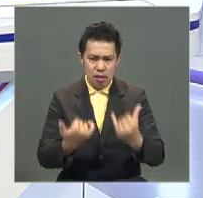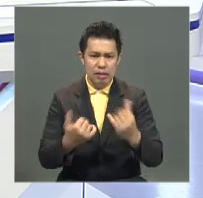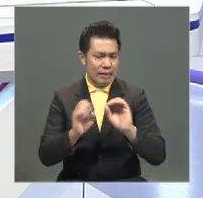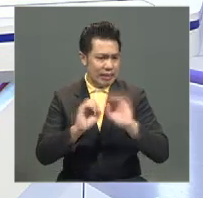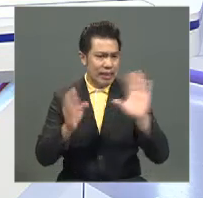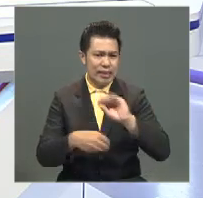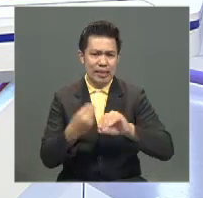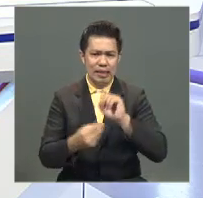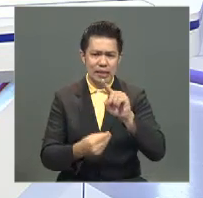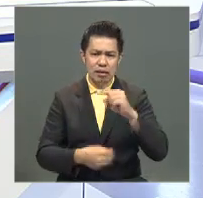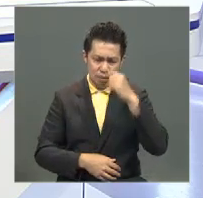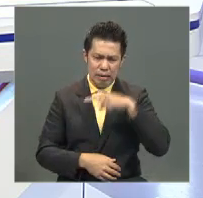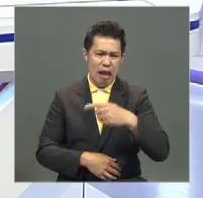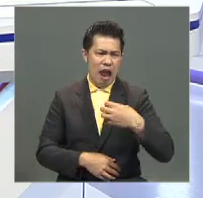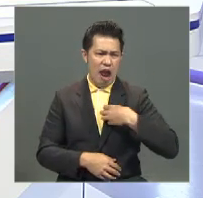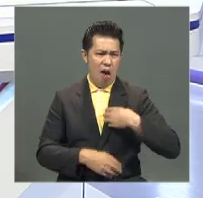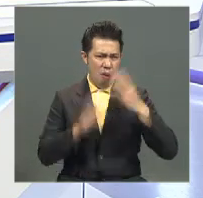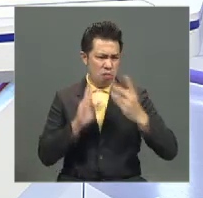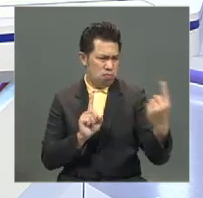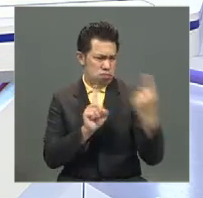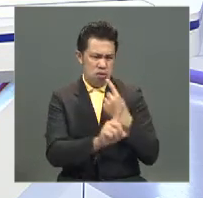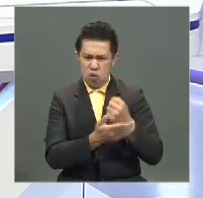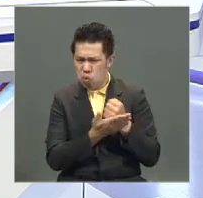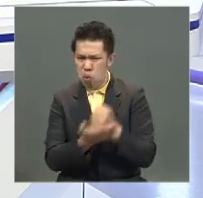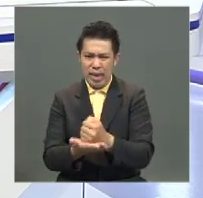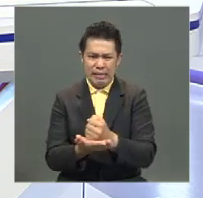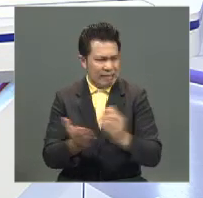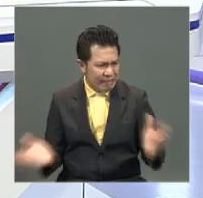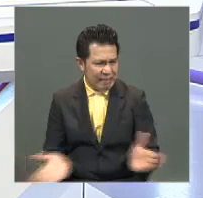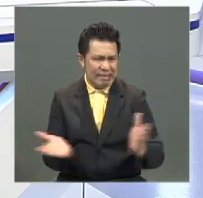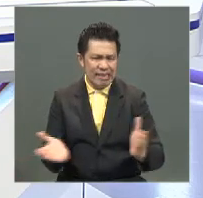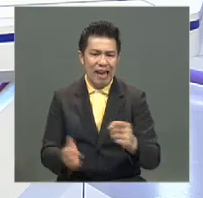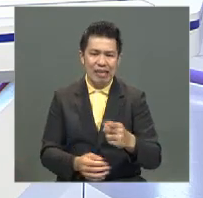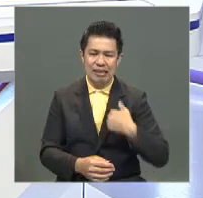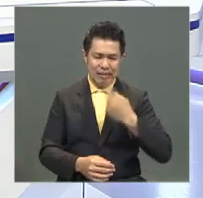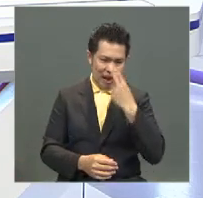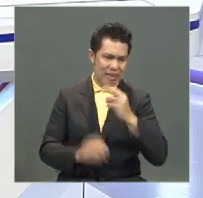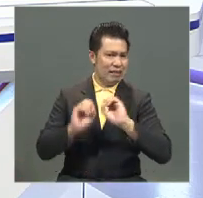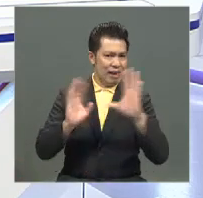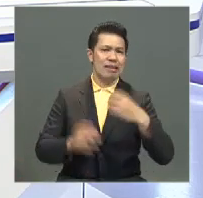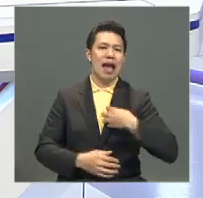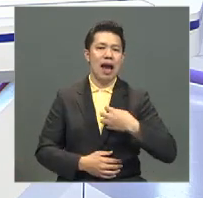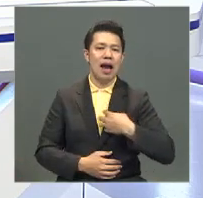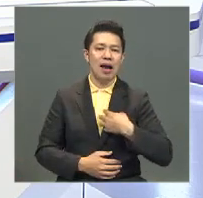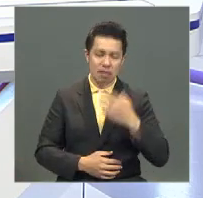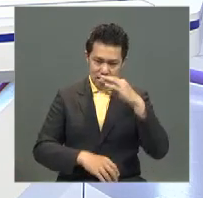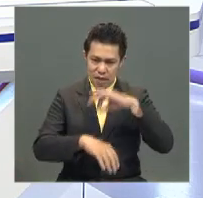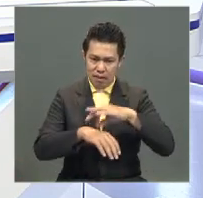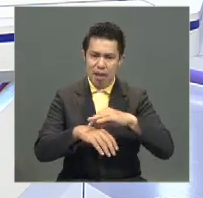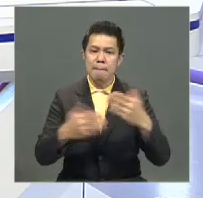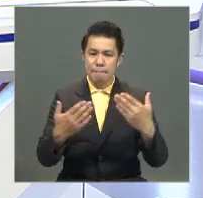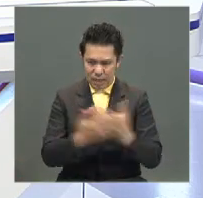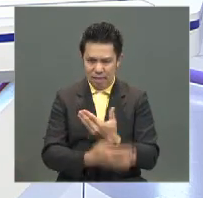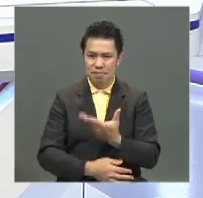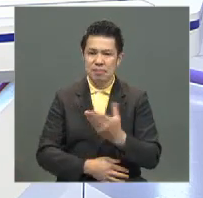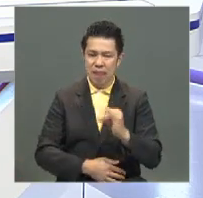และเศรษฐกิจในบ้านเมืองขณะนี้กำลังต้องการคนที่จะเข้ามาช่วยอย่างเต็มที ่ เพราะฉะนั้นคือก็ให้มันมีความชัดเจนกันไปปรับครม.ที่คุณปฐมพ